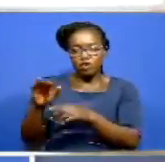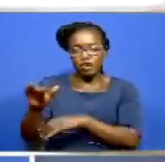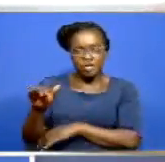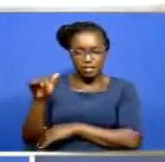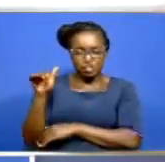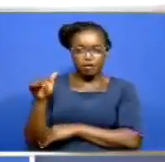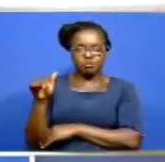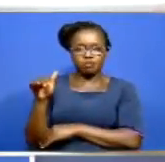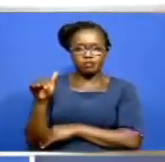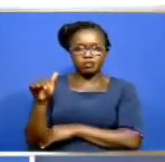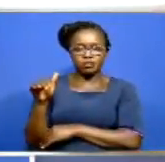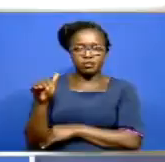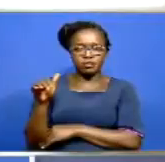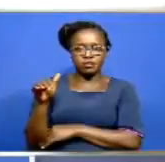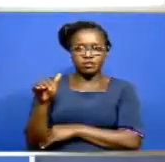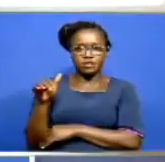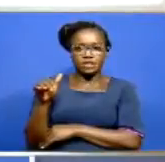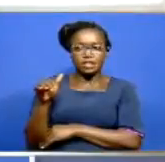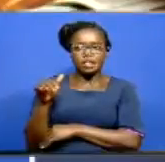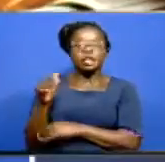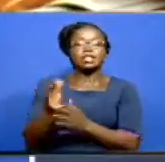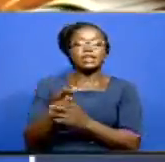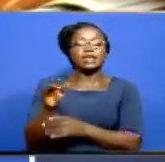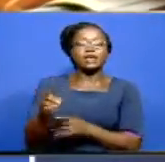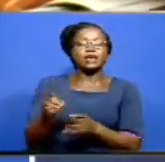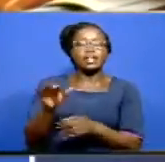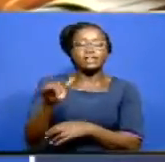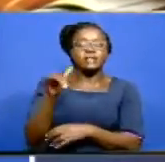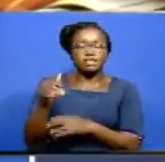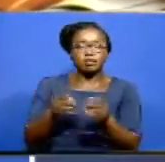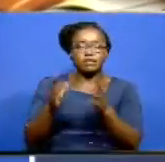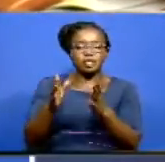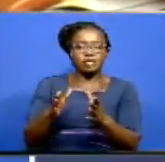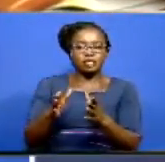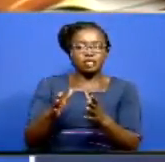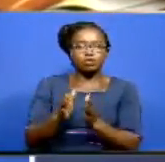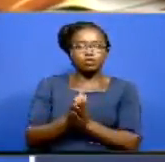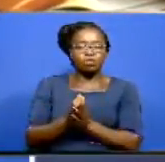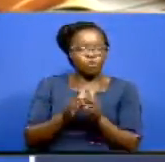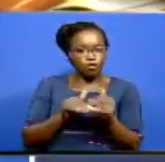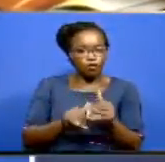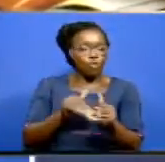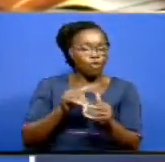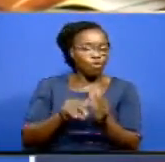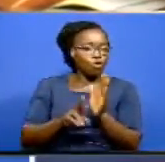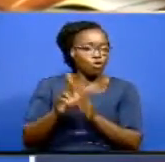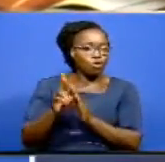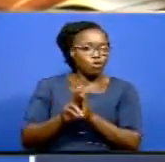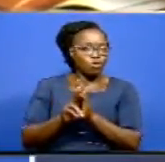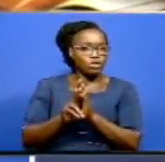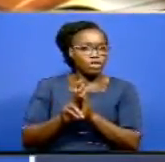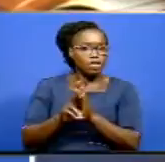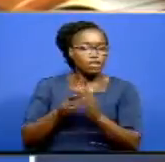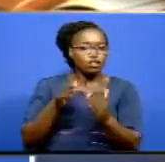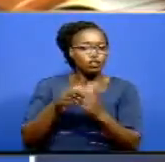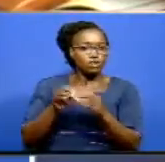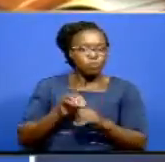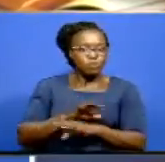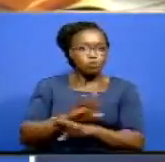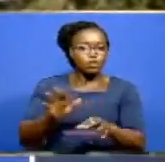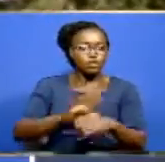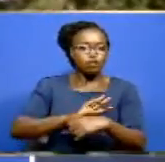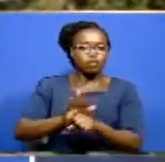Mbutu aliwahimiza wasimamizi wa mitihani hiyo pamoja na wanafunzi kuzingatia maagizo hayo ya kuzuia maambukizi ya virusi vya